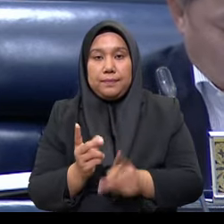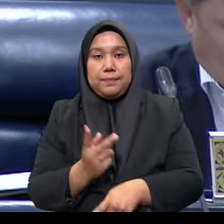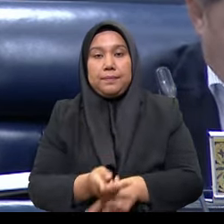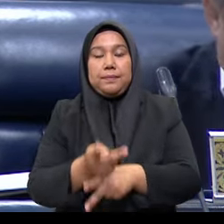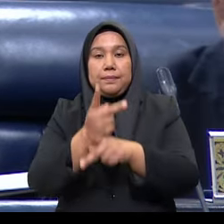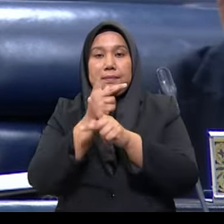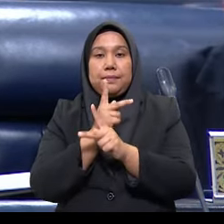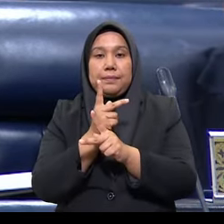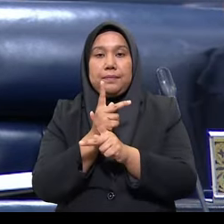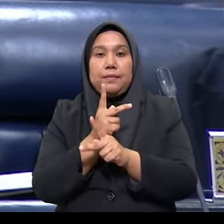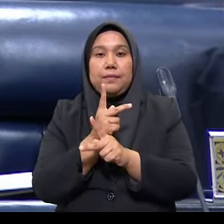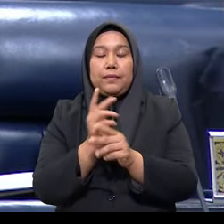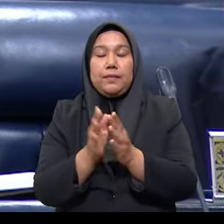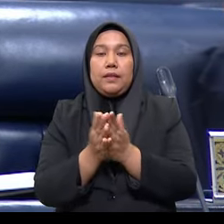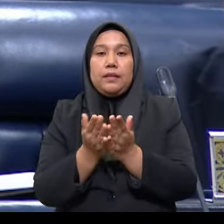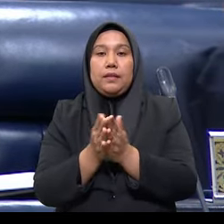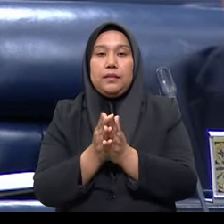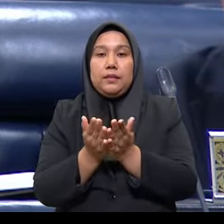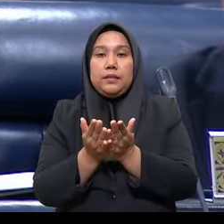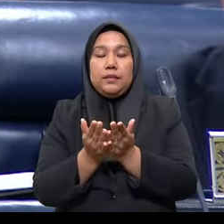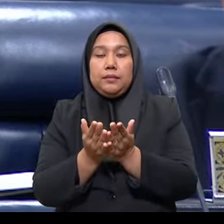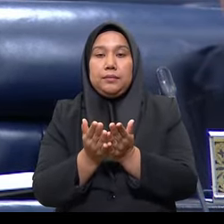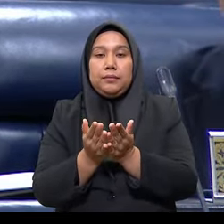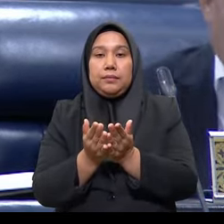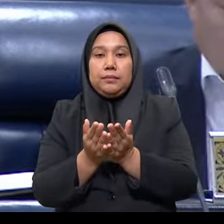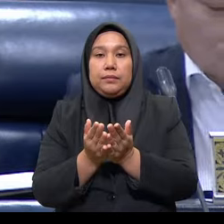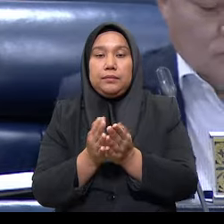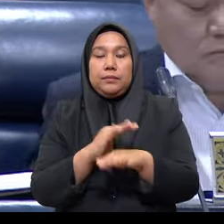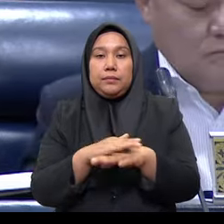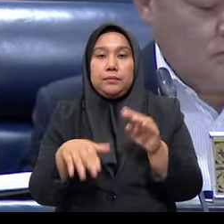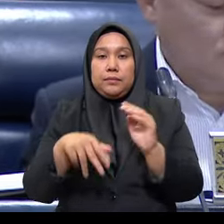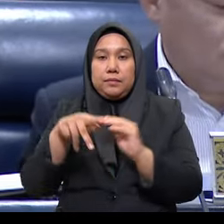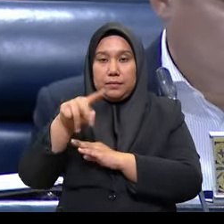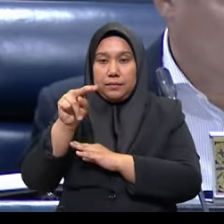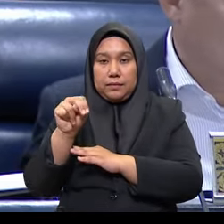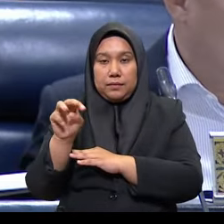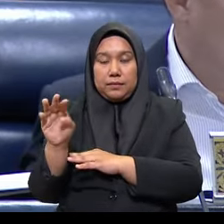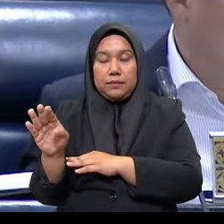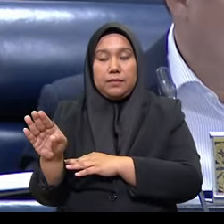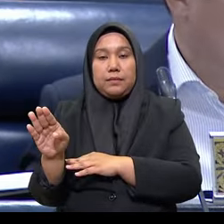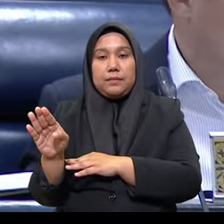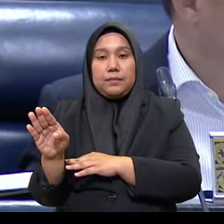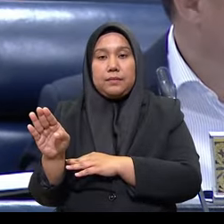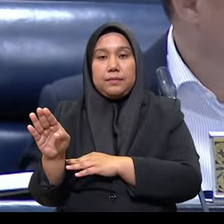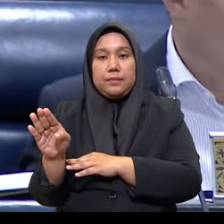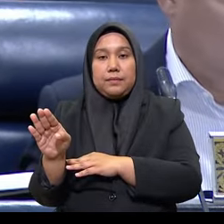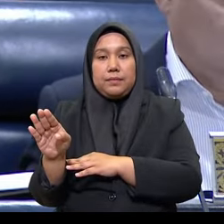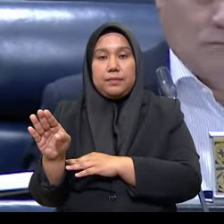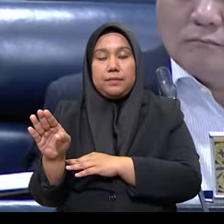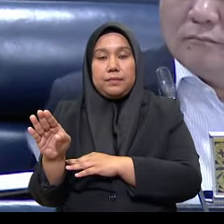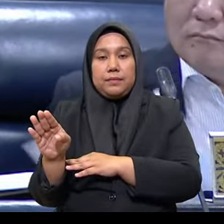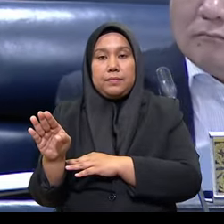meminjam buku-buku yang koleksi di bawah PNB di laman